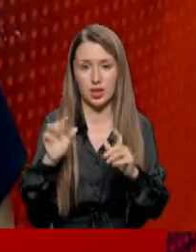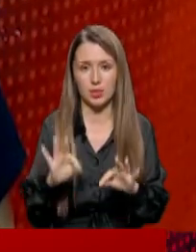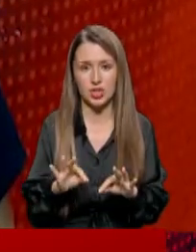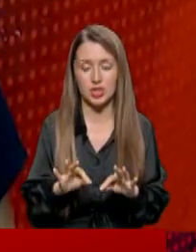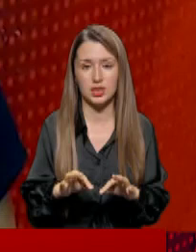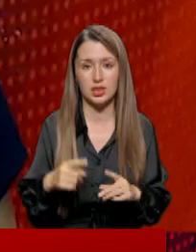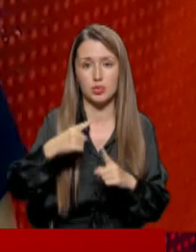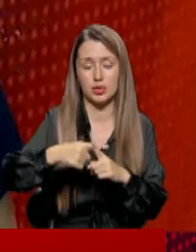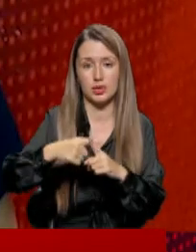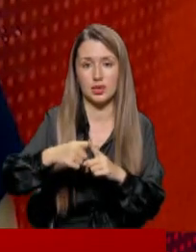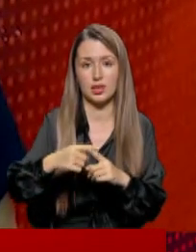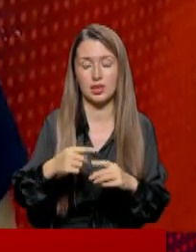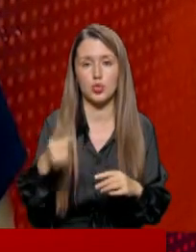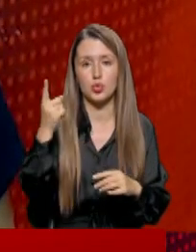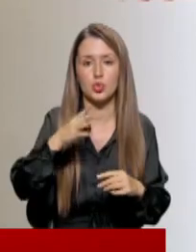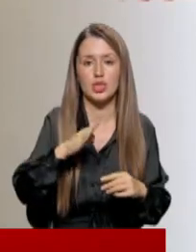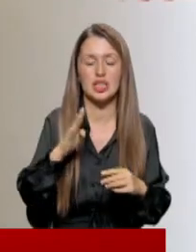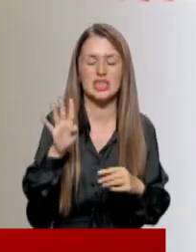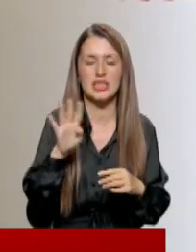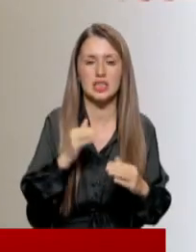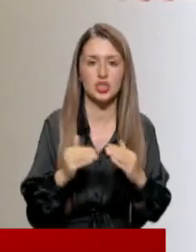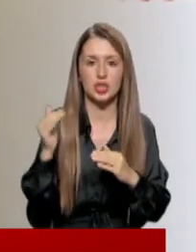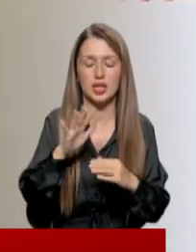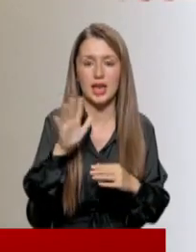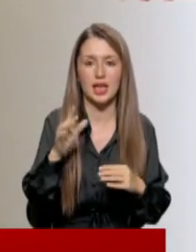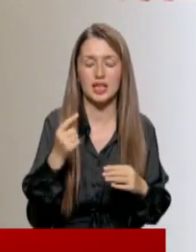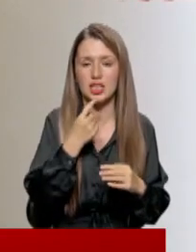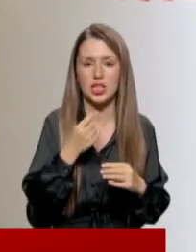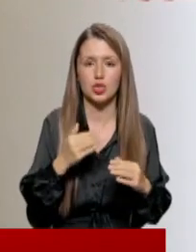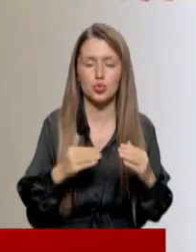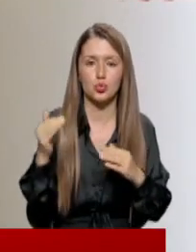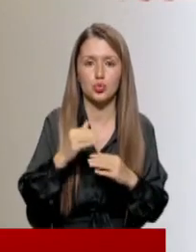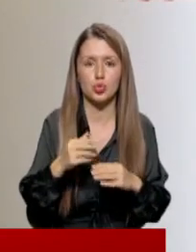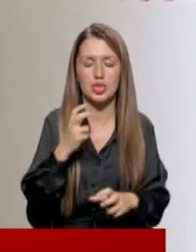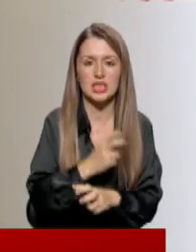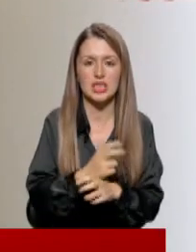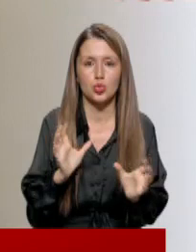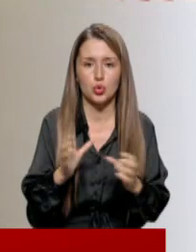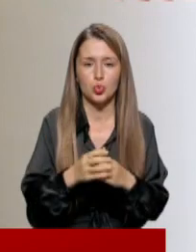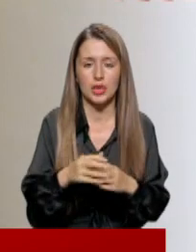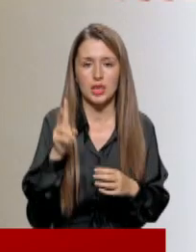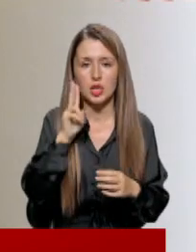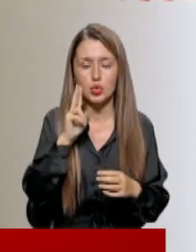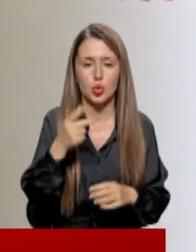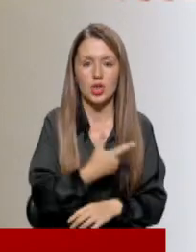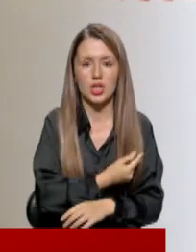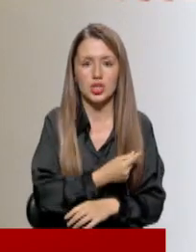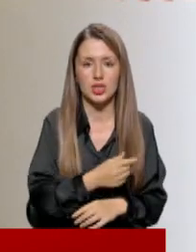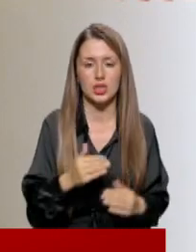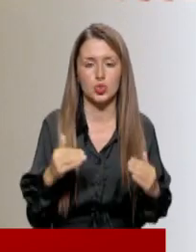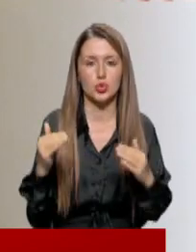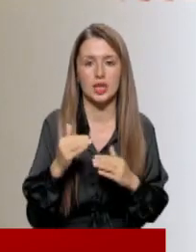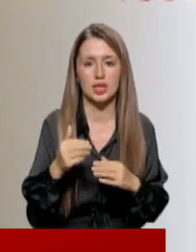Test pozitiflikleri de %40'lara kadar çıktı. 50 yaş üstüyle risk grubundakilerin son aşıları